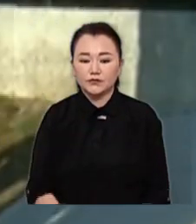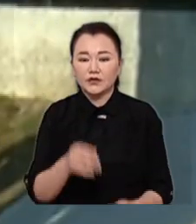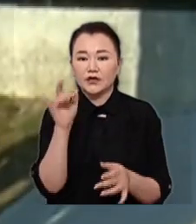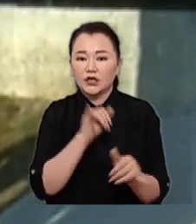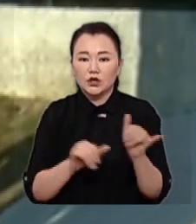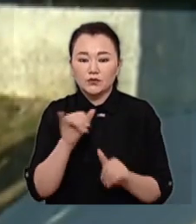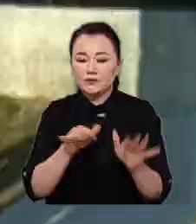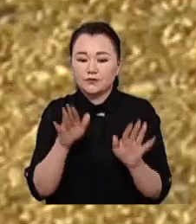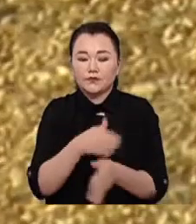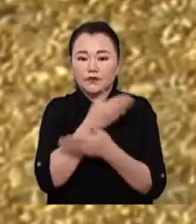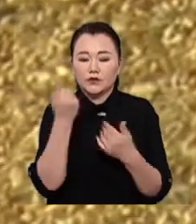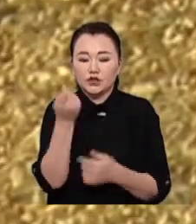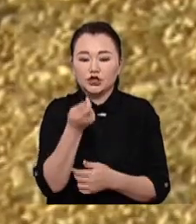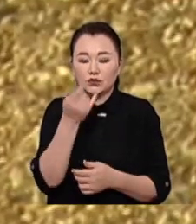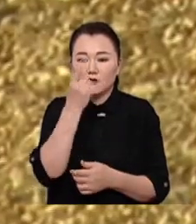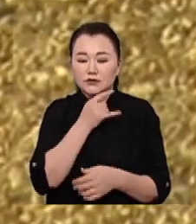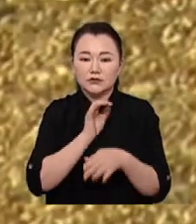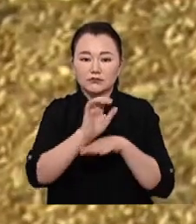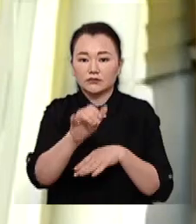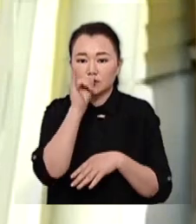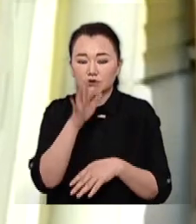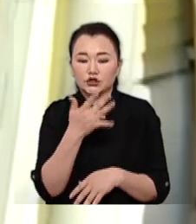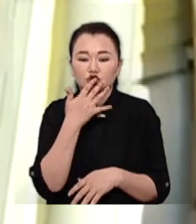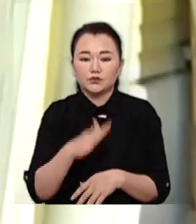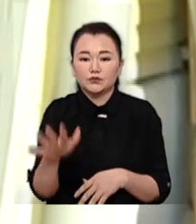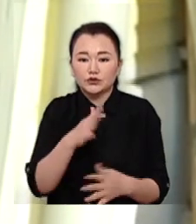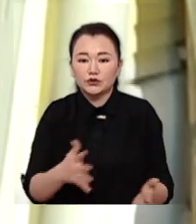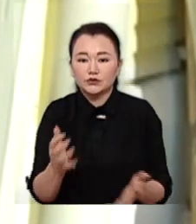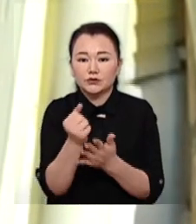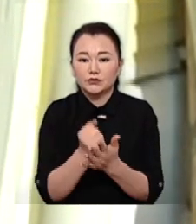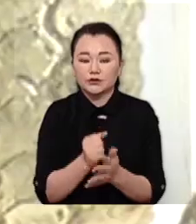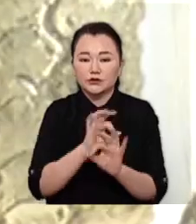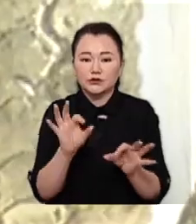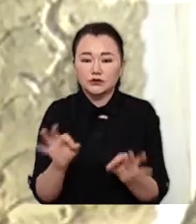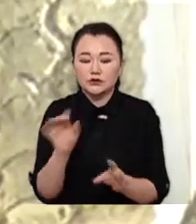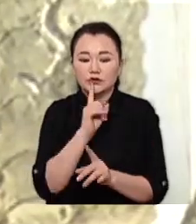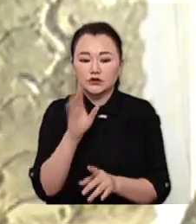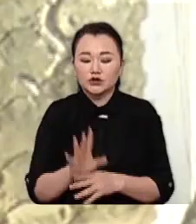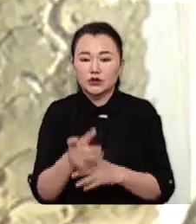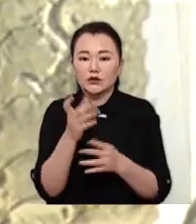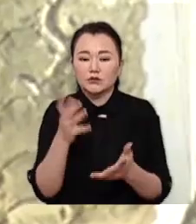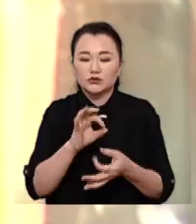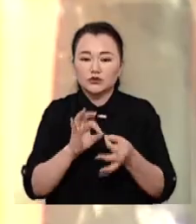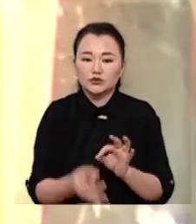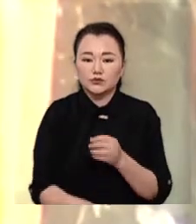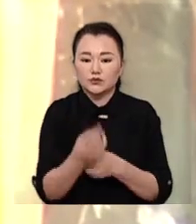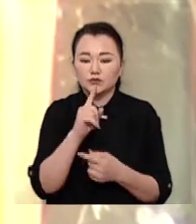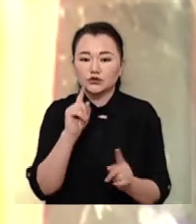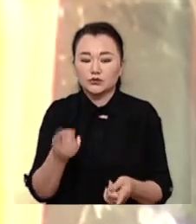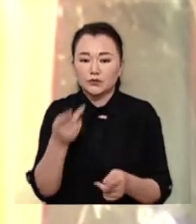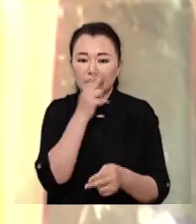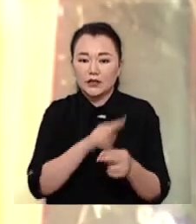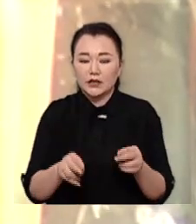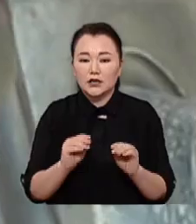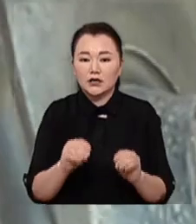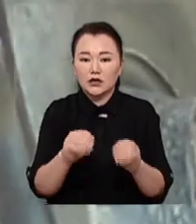Некуда девать. Казахстанское зерно не могут экспортировать за рубеж. О каких запасах идет речь? Почему возникли сложности? Какие потери несут аграрии